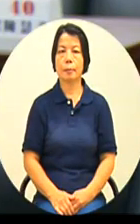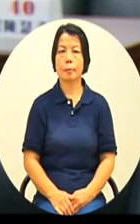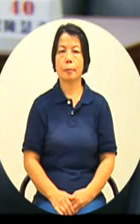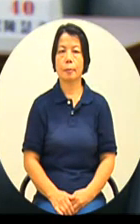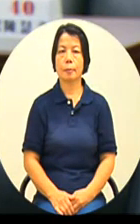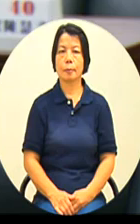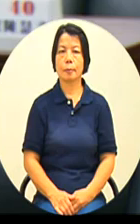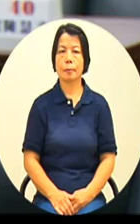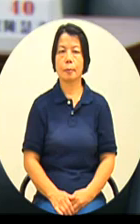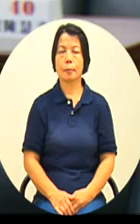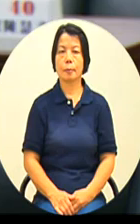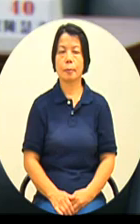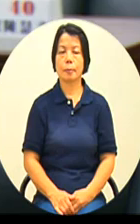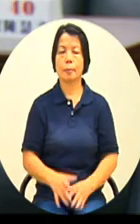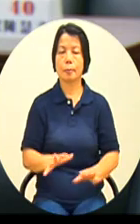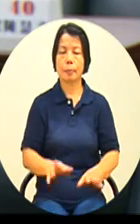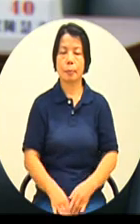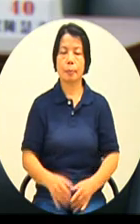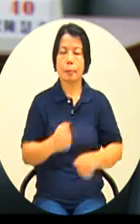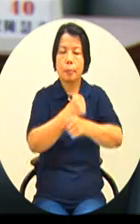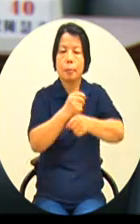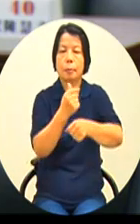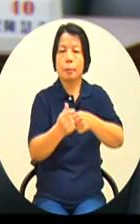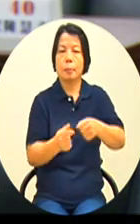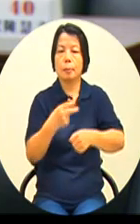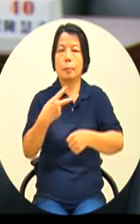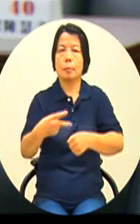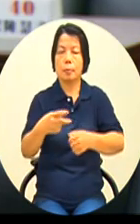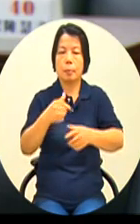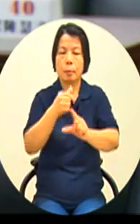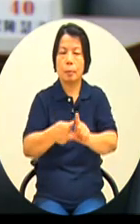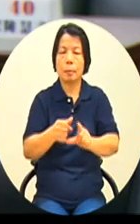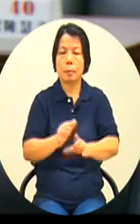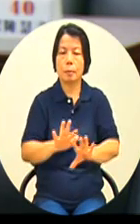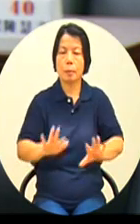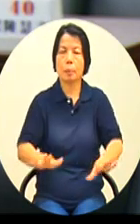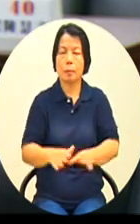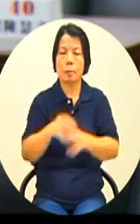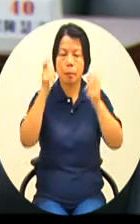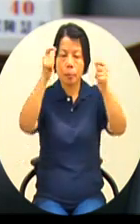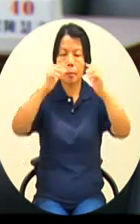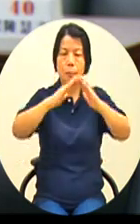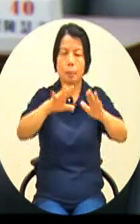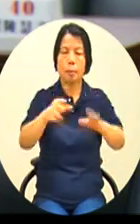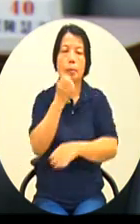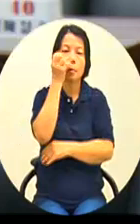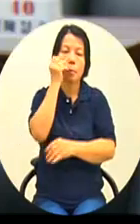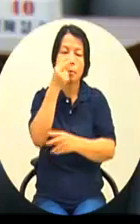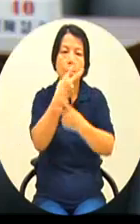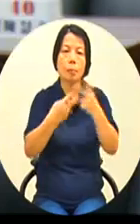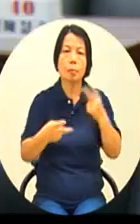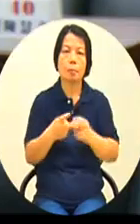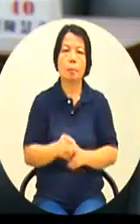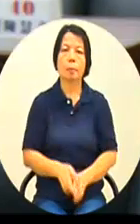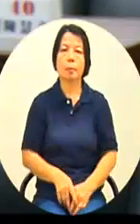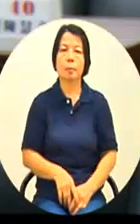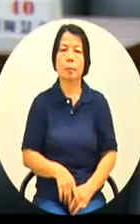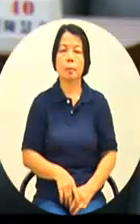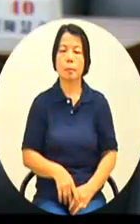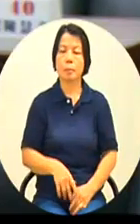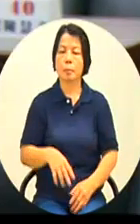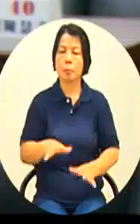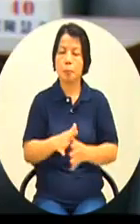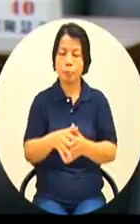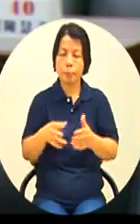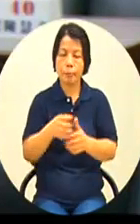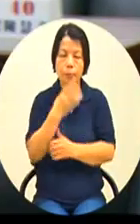彩。咱的保护目前吼，伫咱高雄的，咱的所有的观光客来，咱也排第二